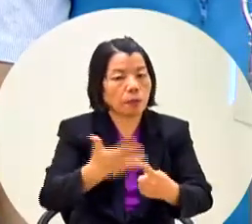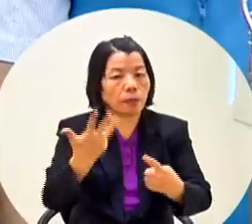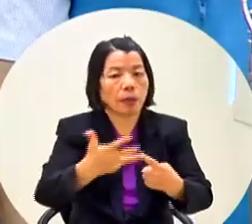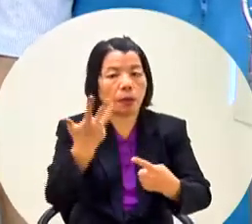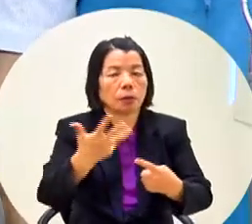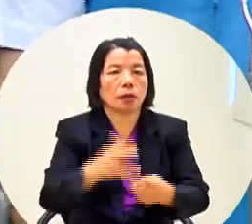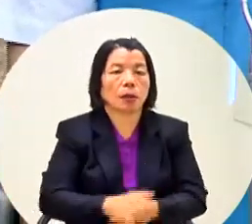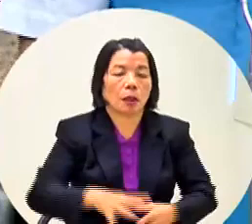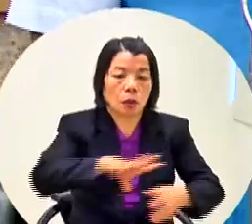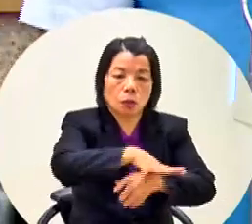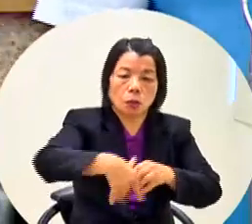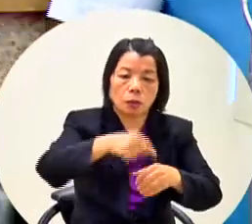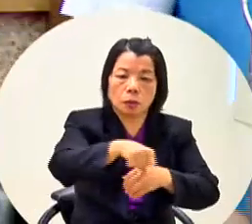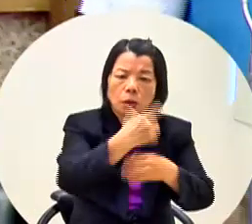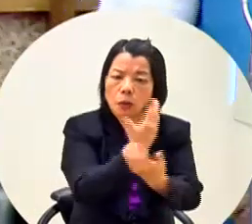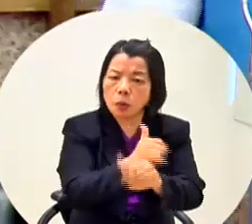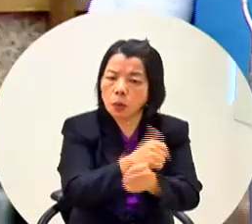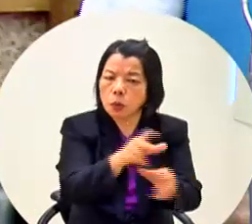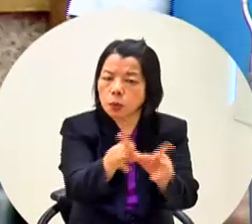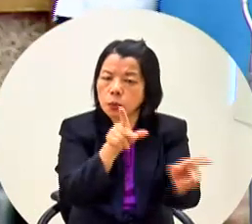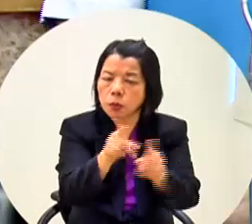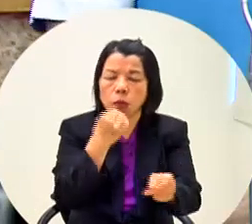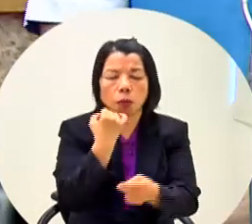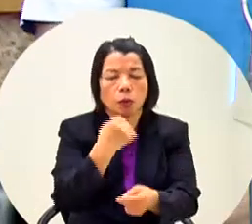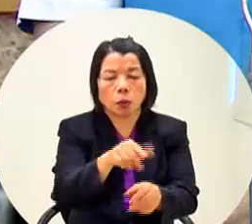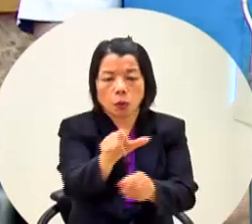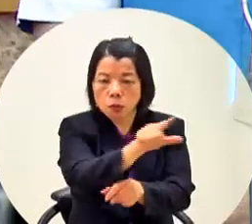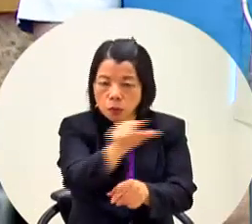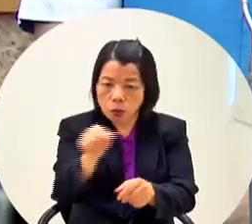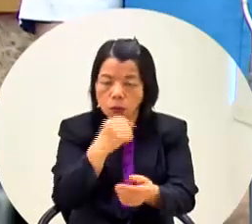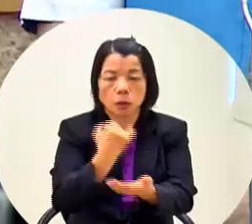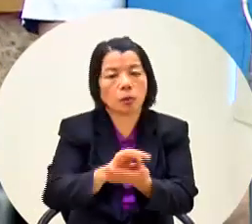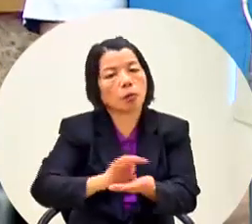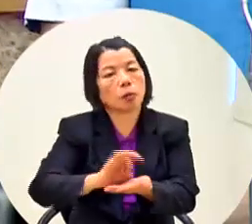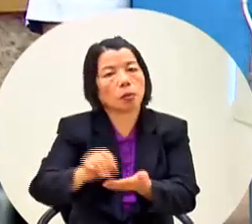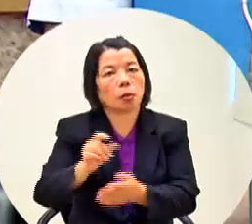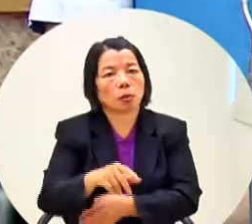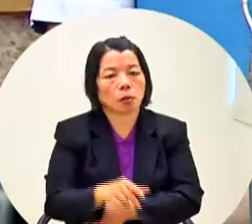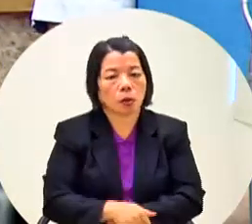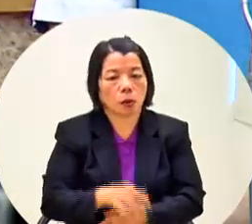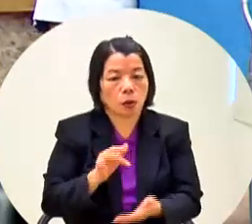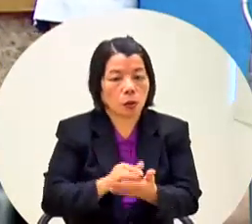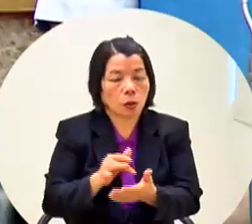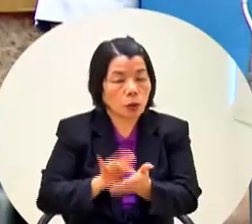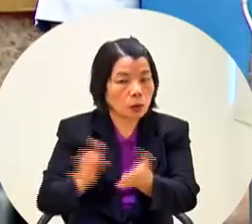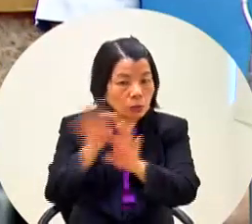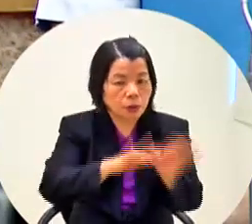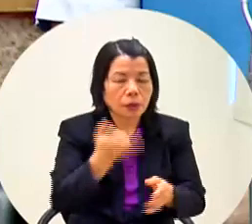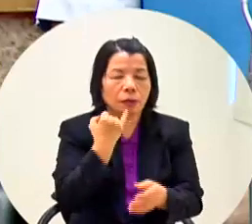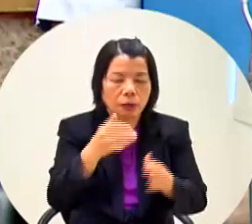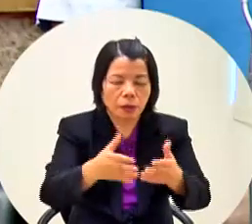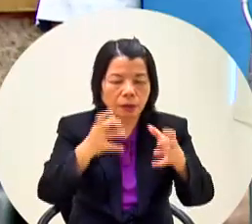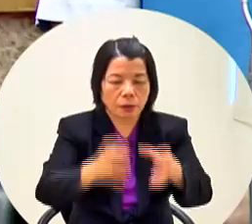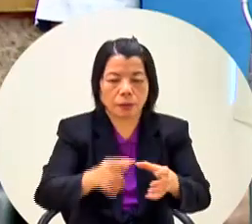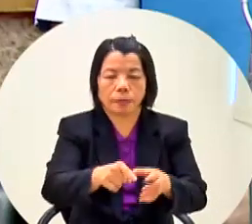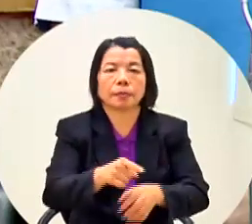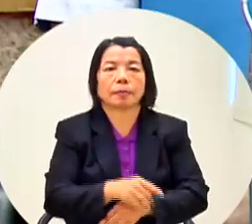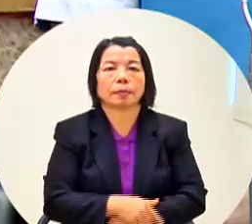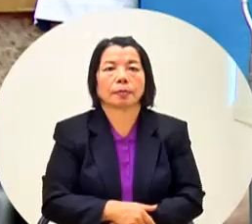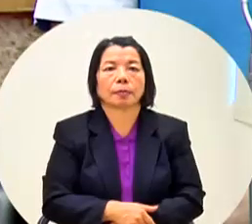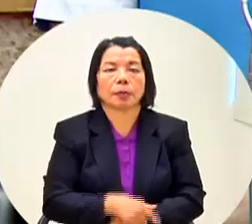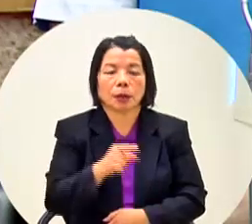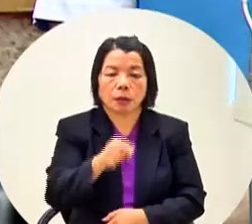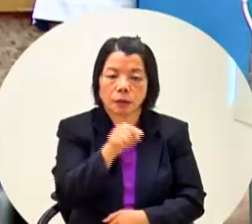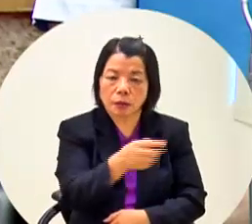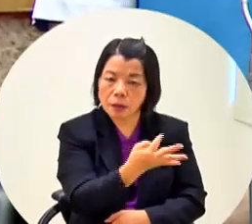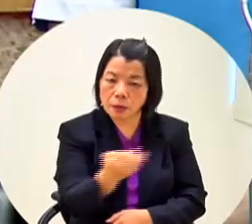界很多经验可以参考啊。那这样的话，借由疫情来建立这个机制吼。但是这个点数，你